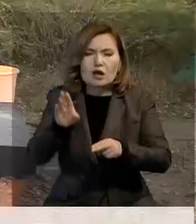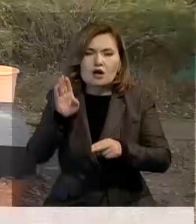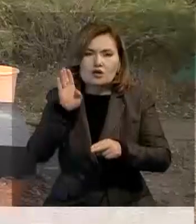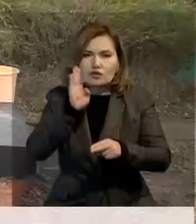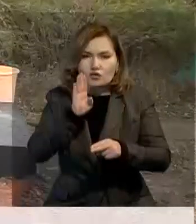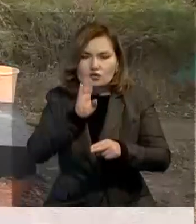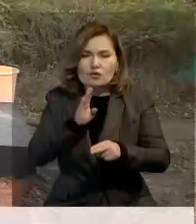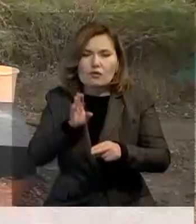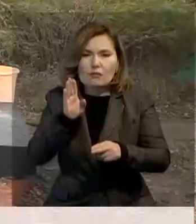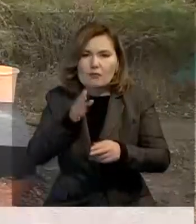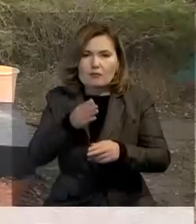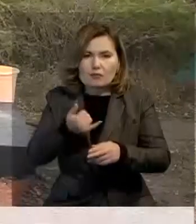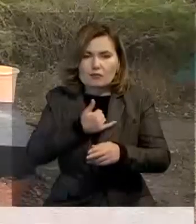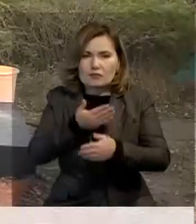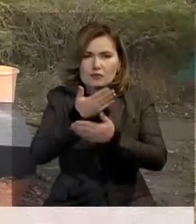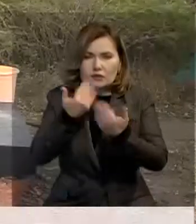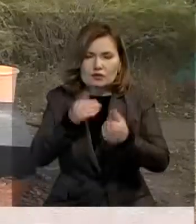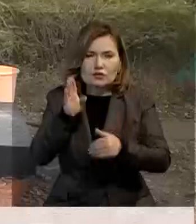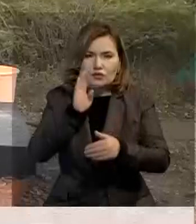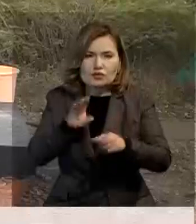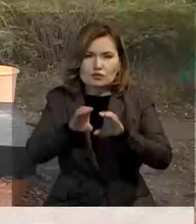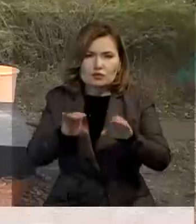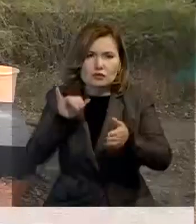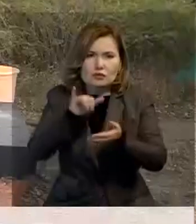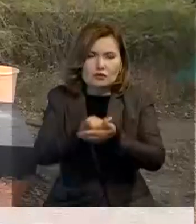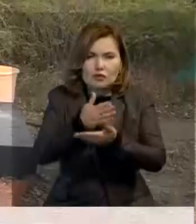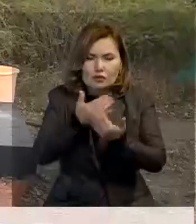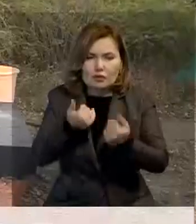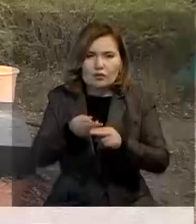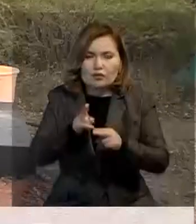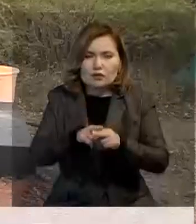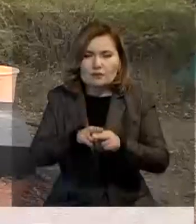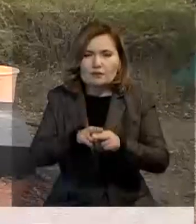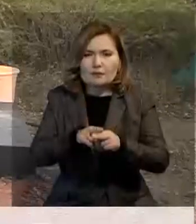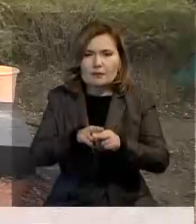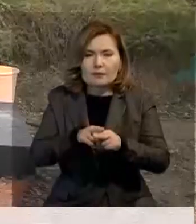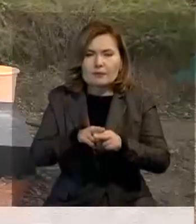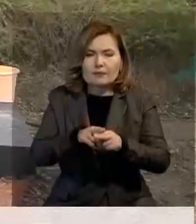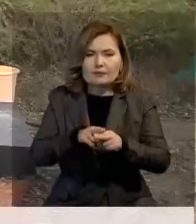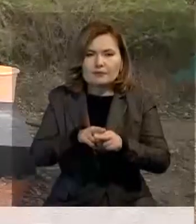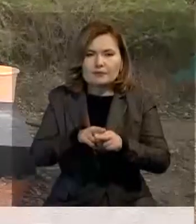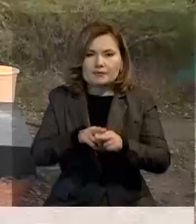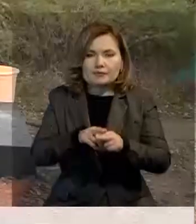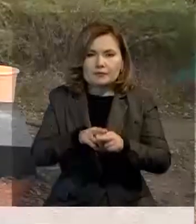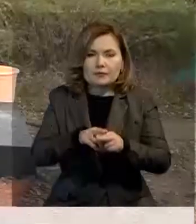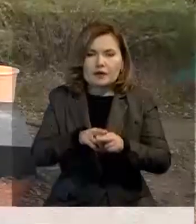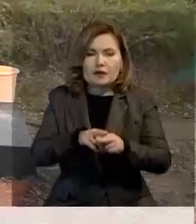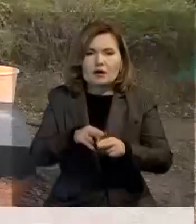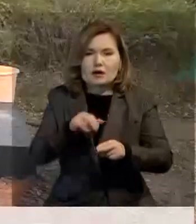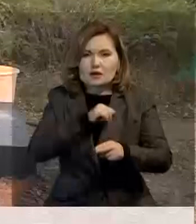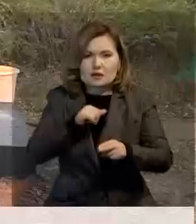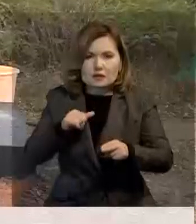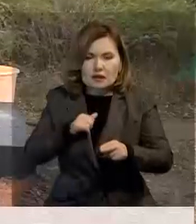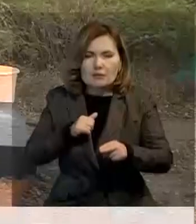әлі су жүйесі қондырылмаған. Сондықтан біз енді бірнеше жылдан бермен қарай жағадан мына құдық салып